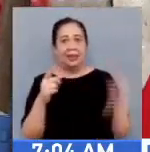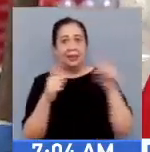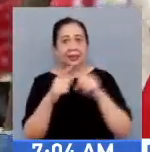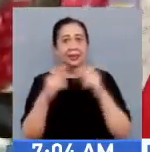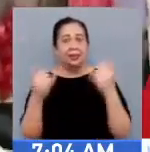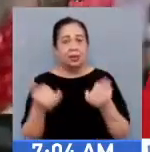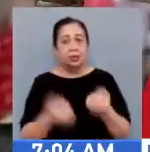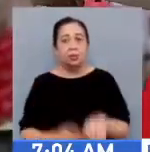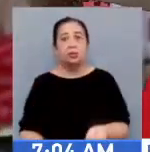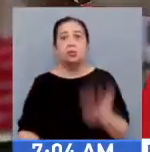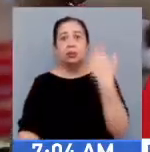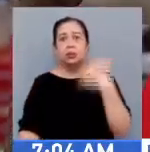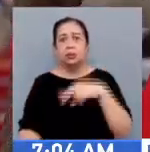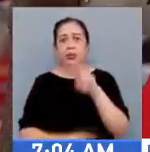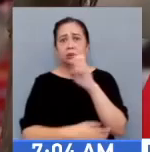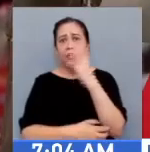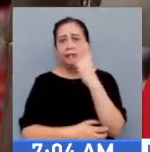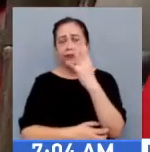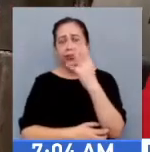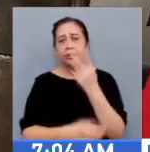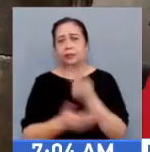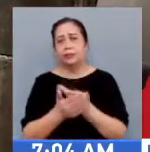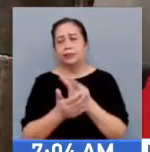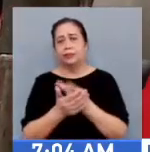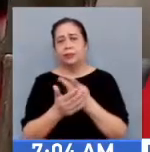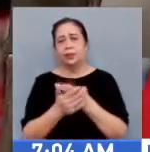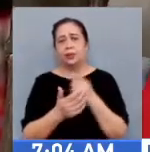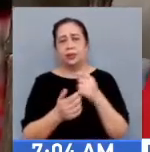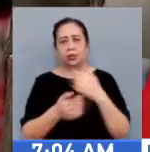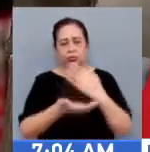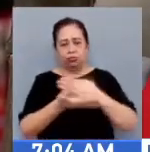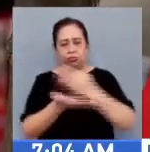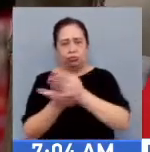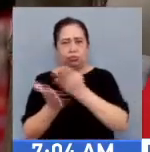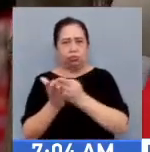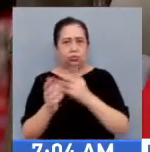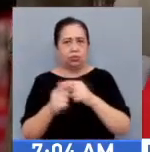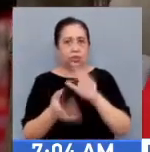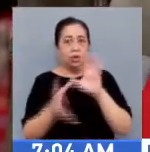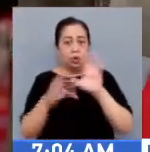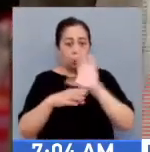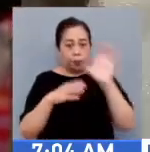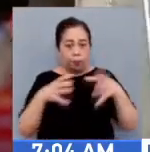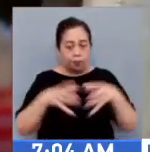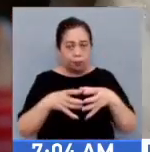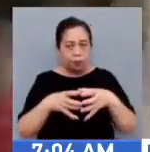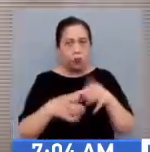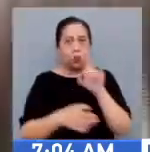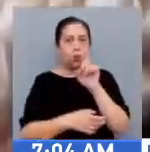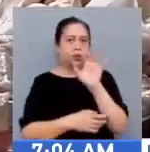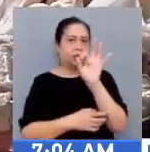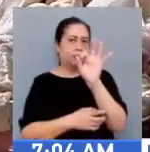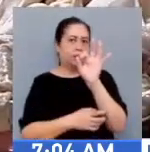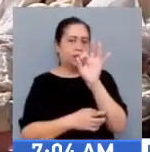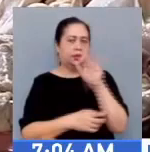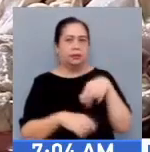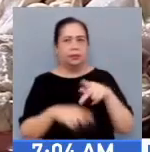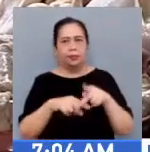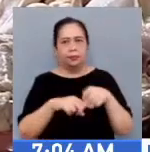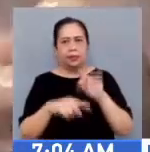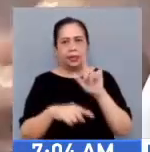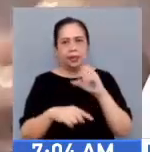ng 240 pesos ang kada kilo ng choice cuts. Ang isang buong manok naman, 190 pesos kada kilo.